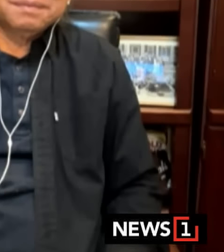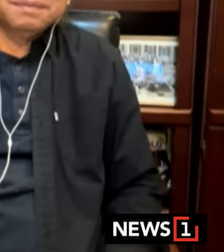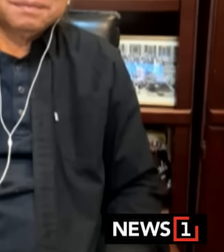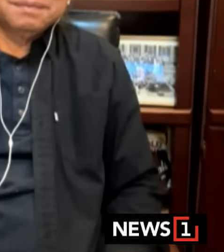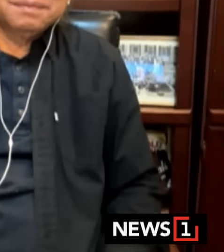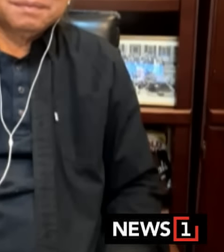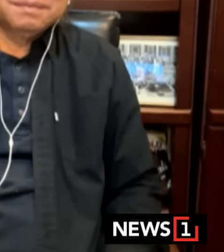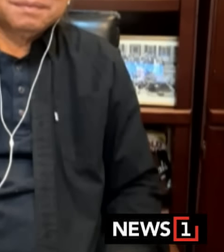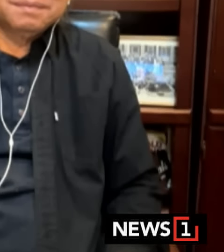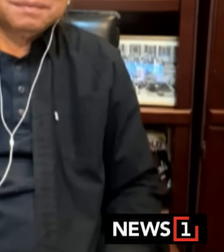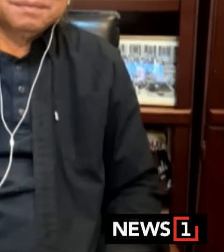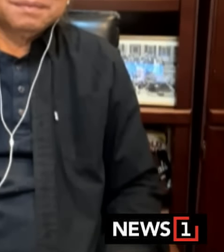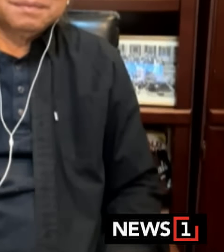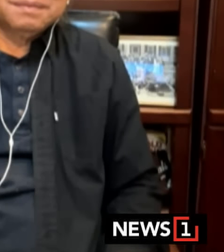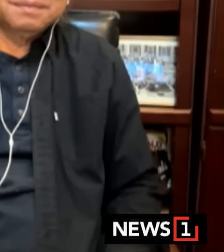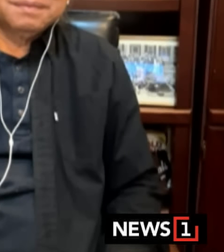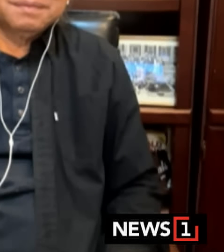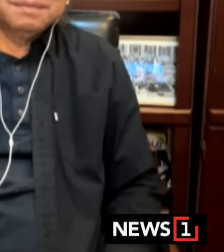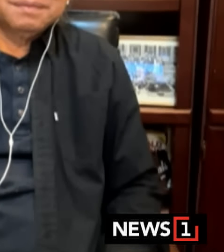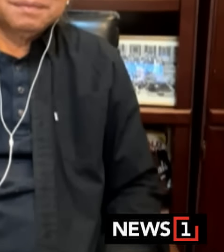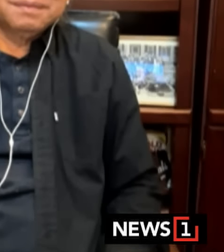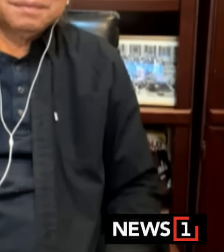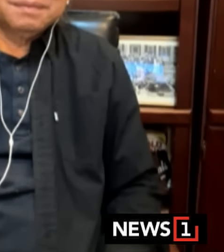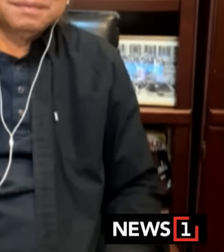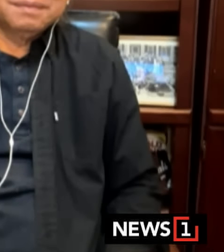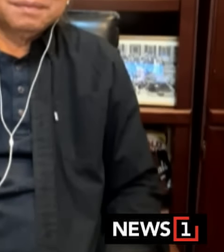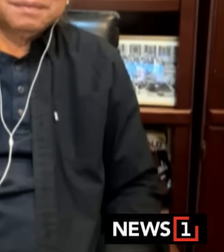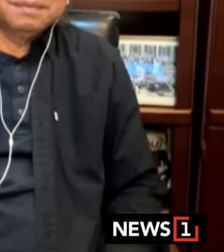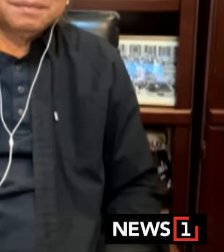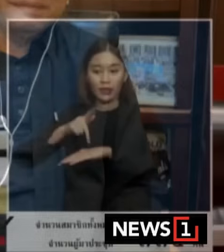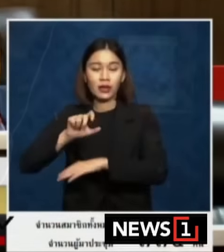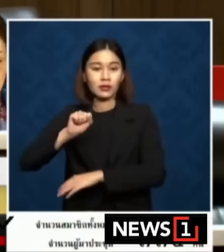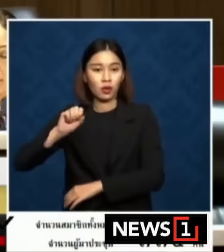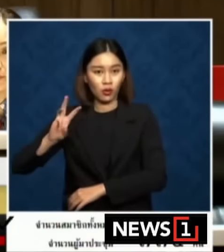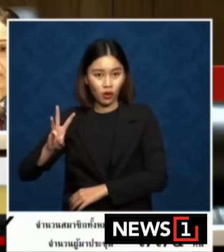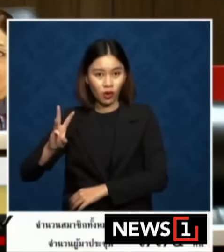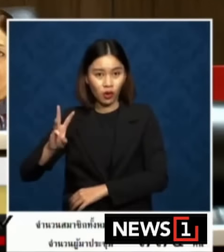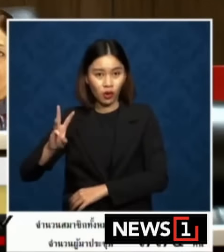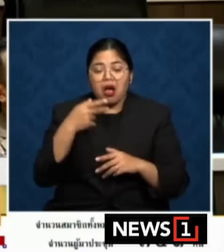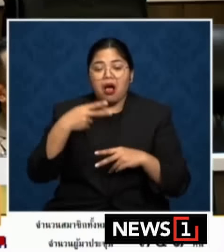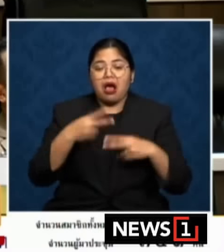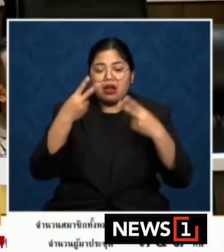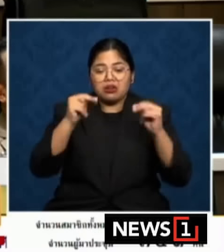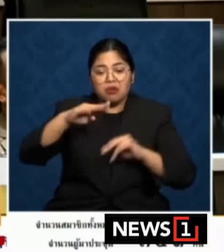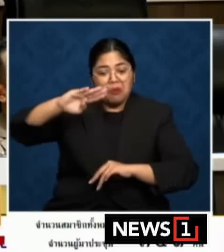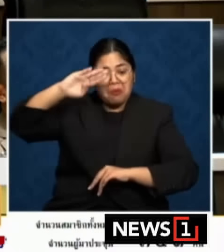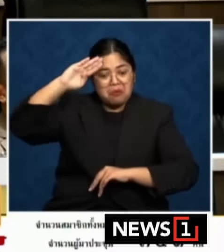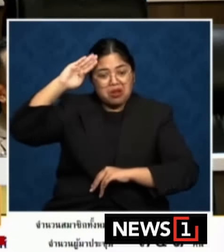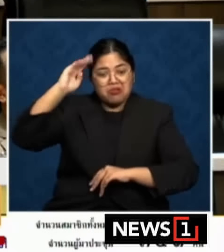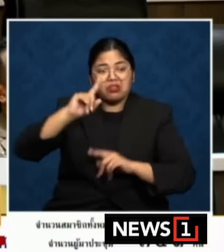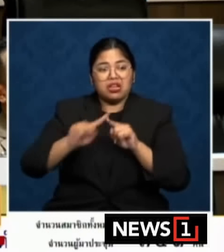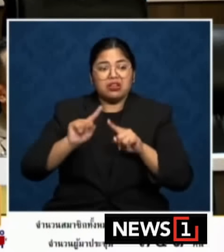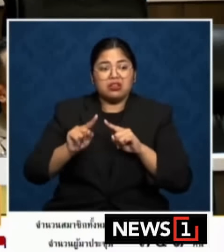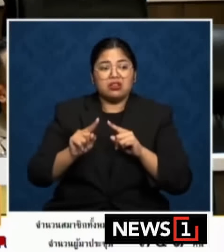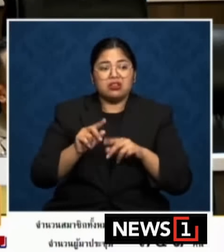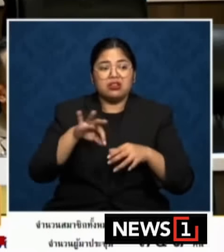แบบว่าคุณธีรชัยแสนแก้วบอกว่าทำให้เสียศักดิ์ศรีฝ่ายนิติบัญญัติแล้วก็ถึงขั้นเรียกร้องให้นาย